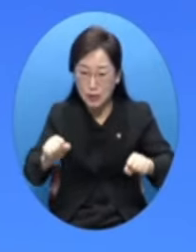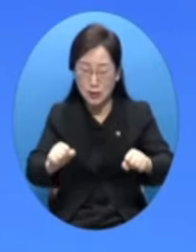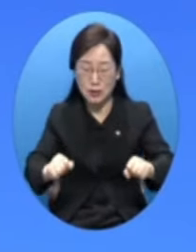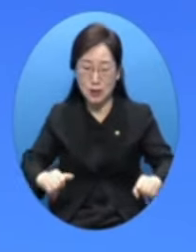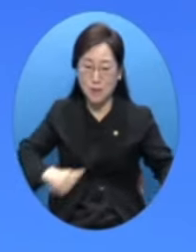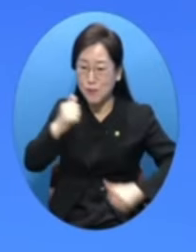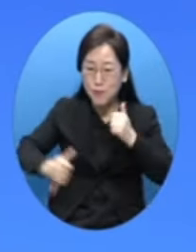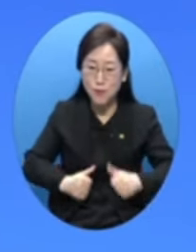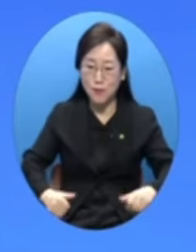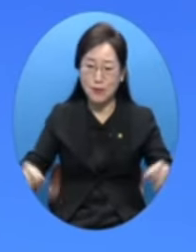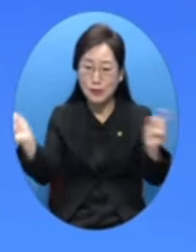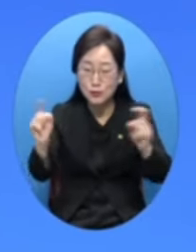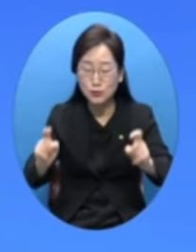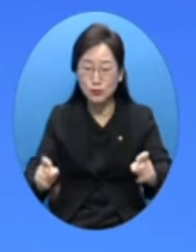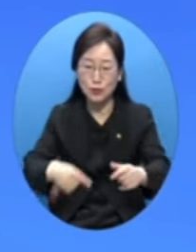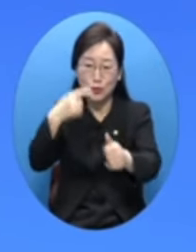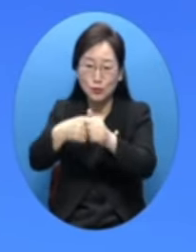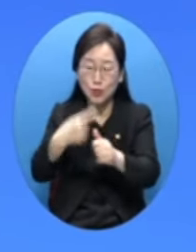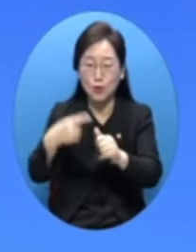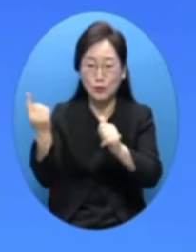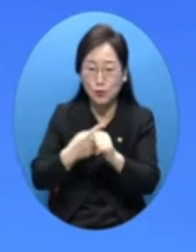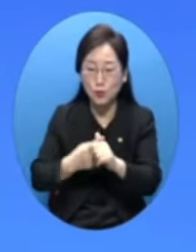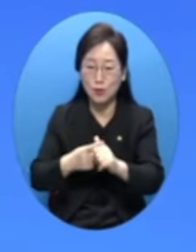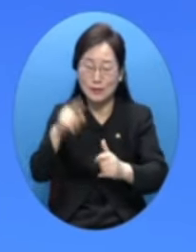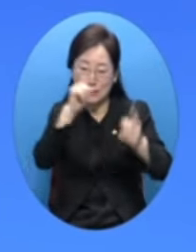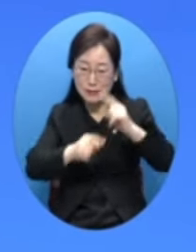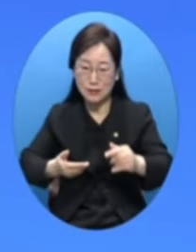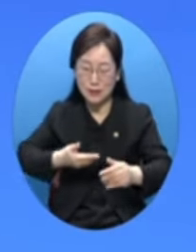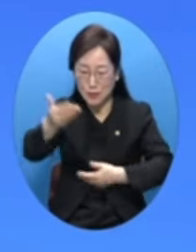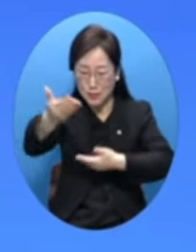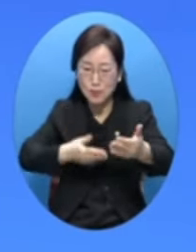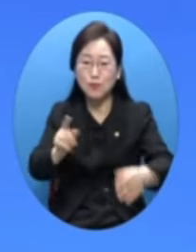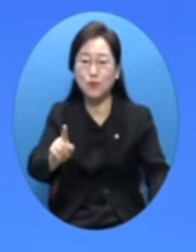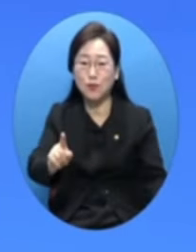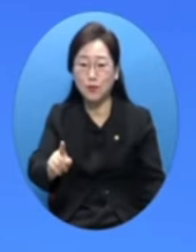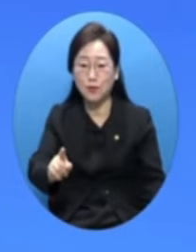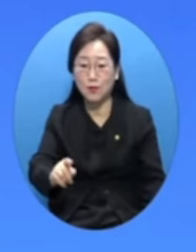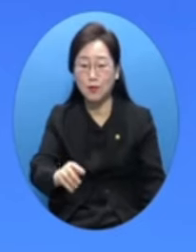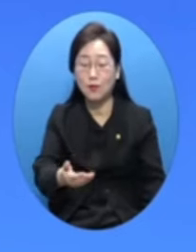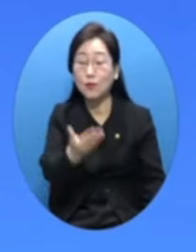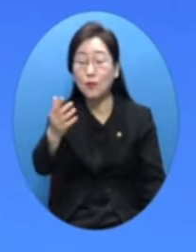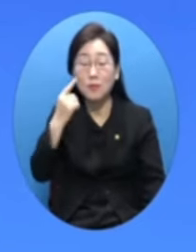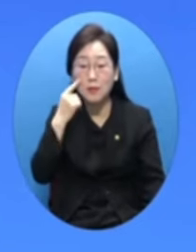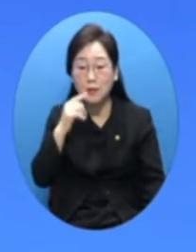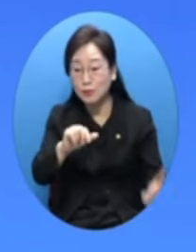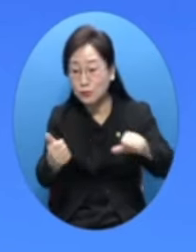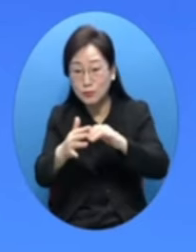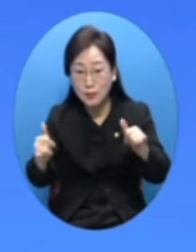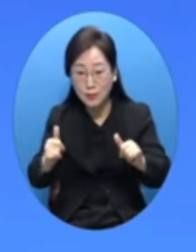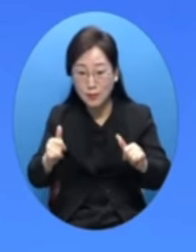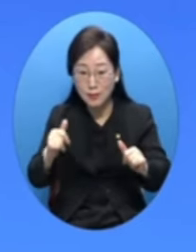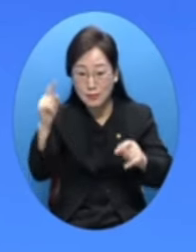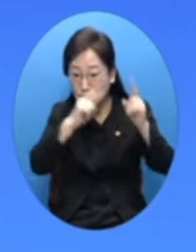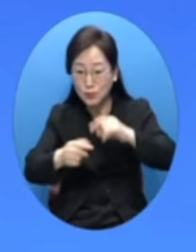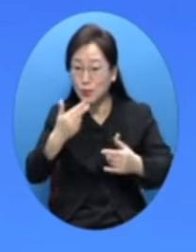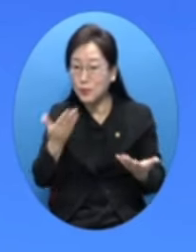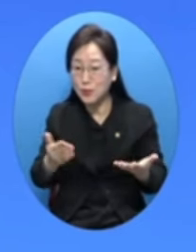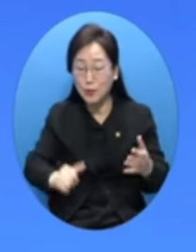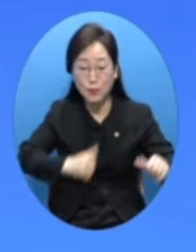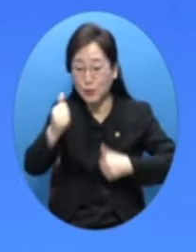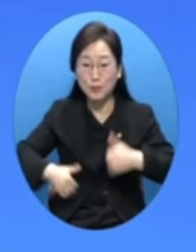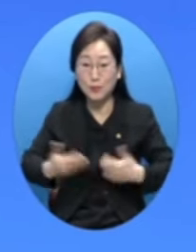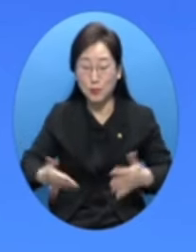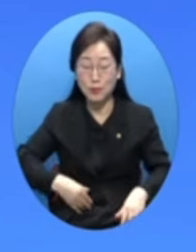미워하고 욕하고 상처받고 상처주고. 여러분, 죽은 사람은 상처받을 것도 없고 분노할 것도 없어요. 누가 뭐라도